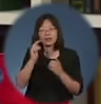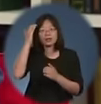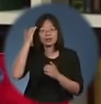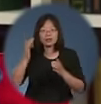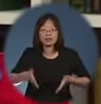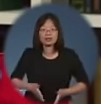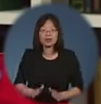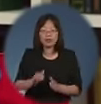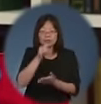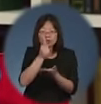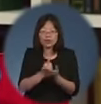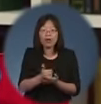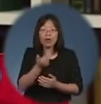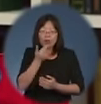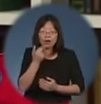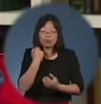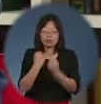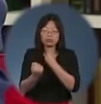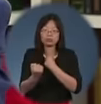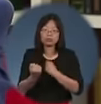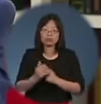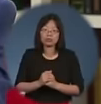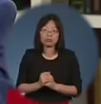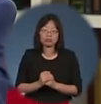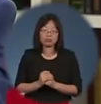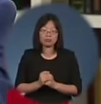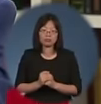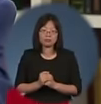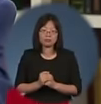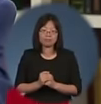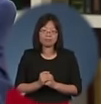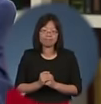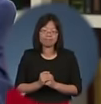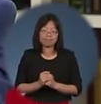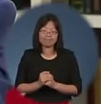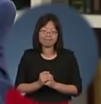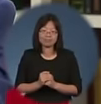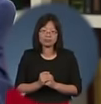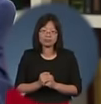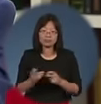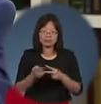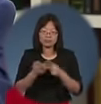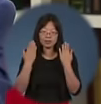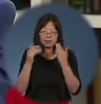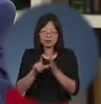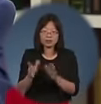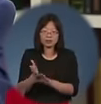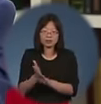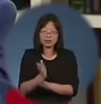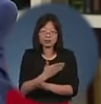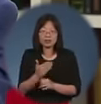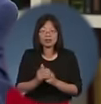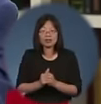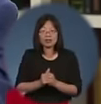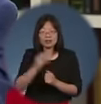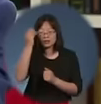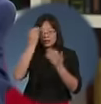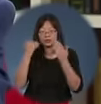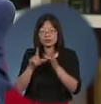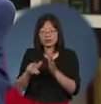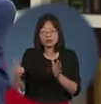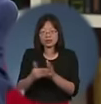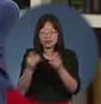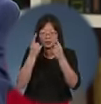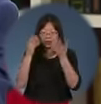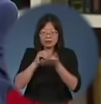태어난게 죄가 없는 없음에도 불구하고 어 초등학교부터 고등학교까지는 대학